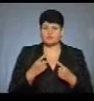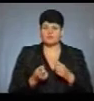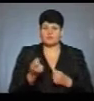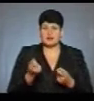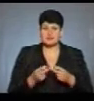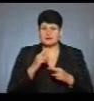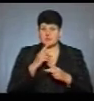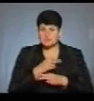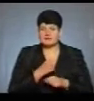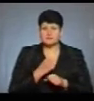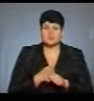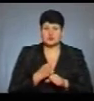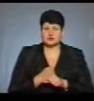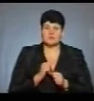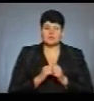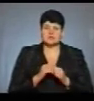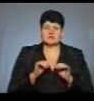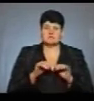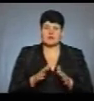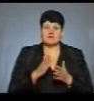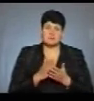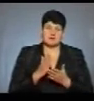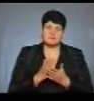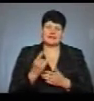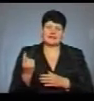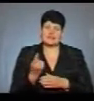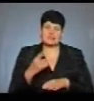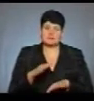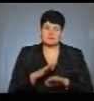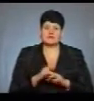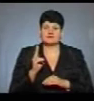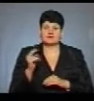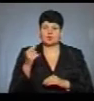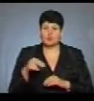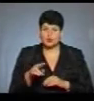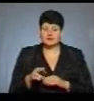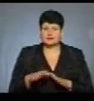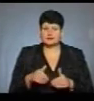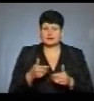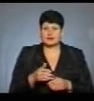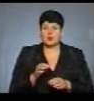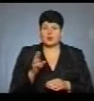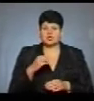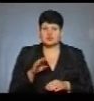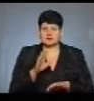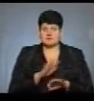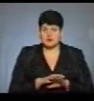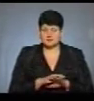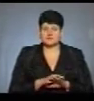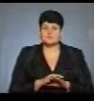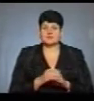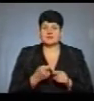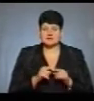помилки, відпрацьовується. Кожна справа має мати єдиний банківський код, який присвоює Ощадбанк. Тобто, це